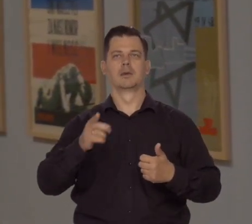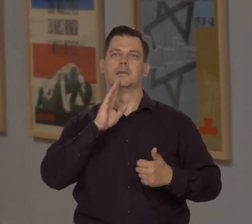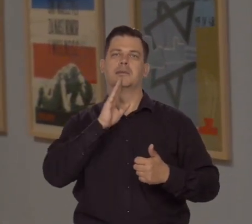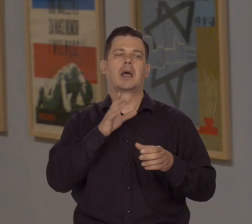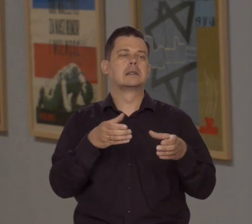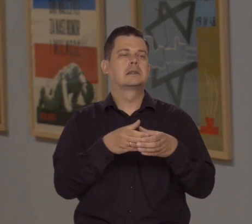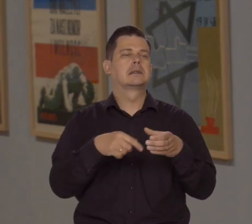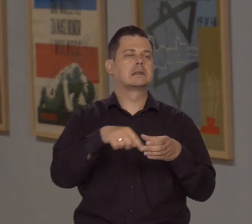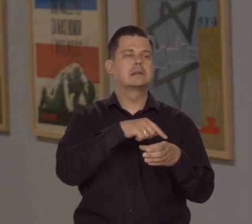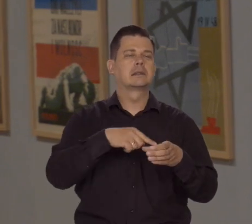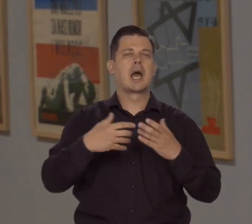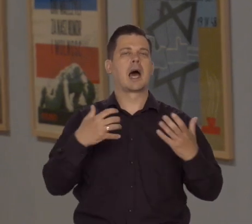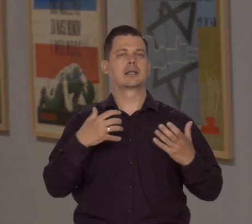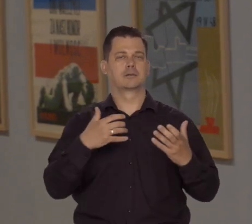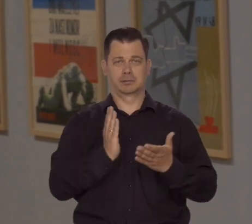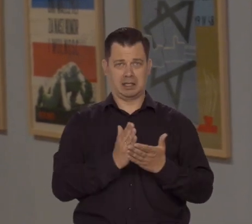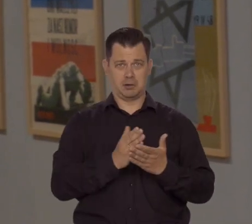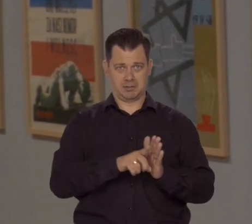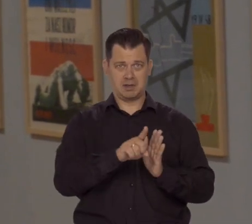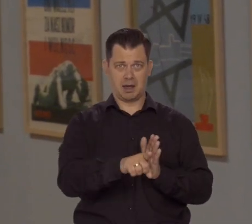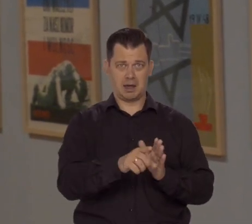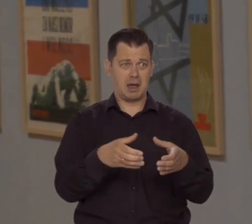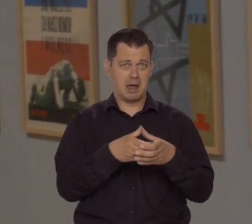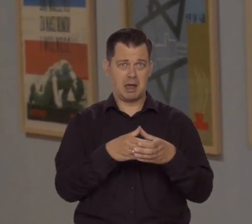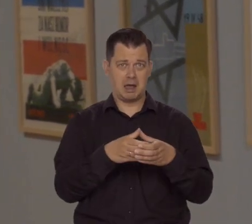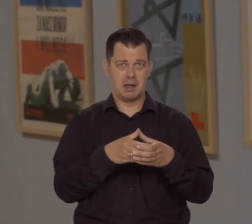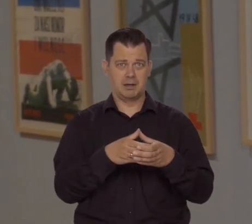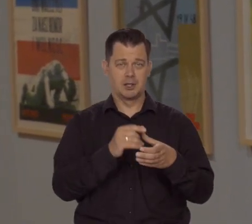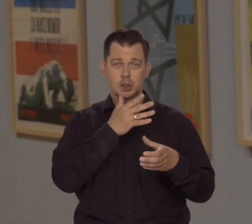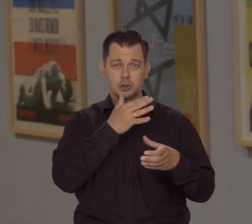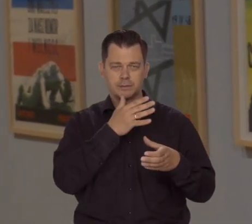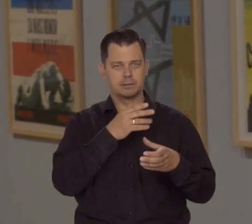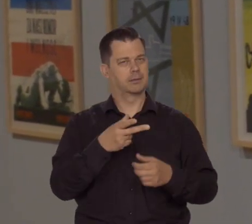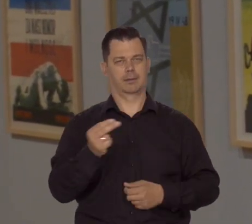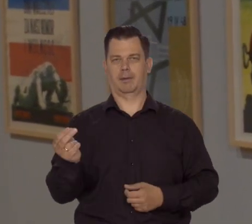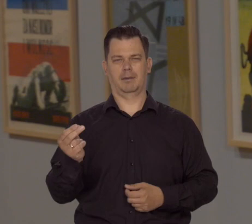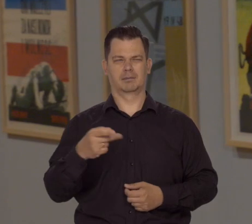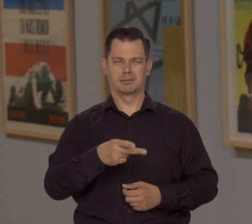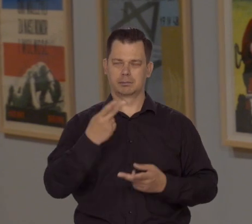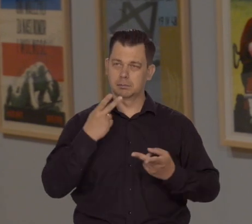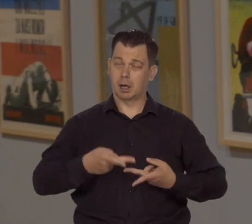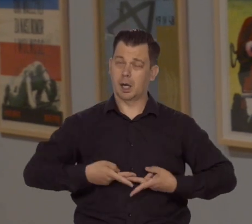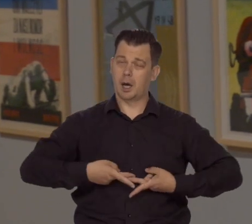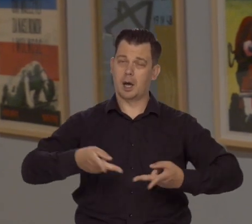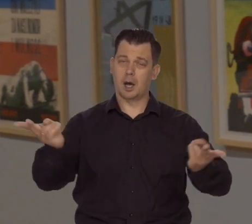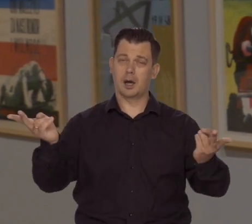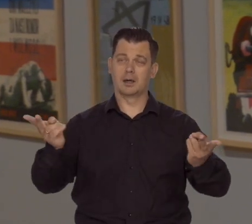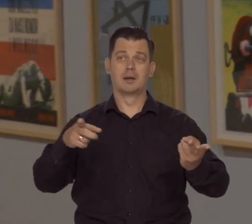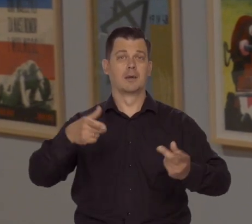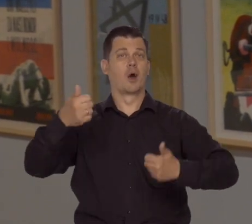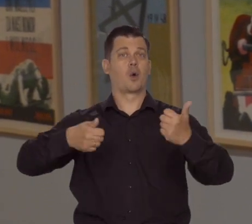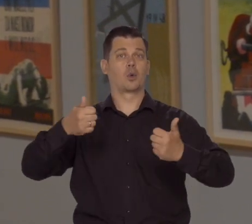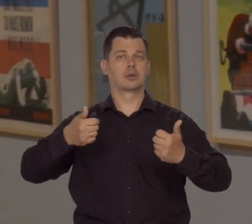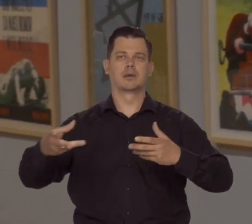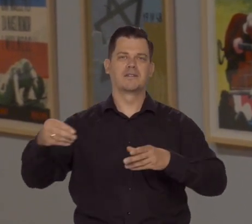jakimś hermetycznym wydarzeniem, ważnym tylko wewnątrz środowiska żydowskiego. Przeciwnie, okazuje się, że